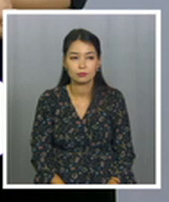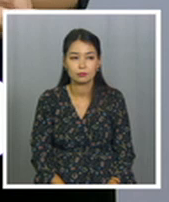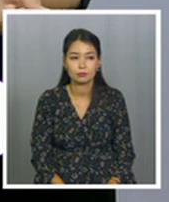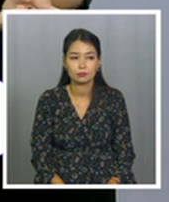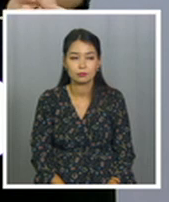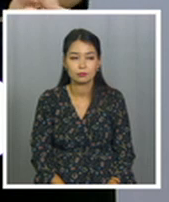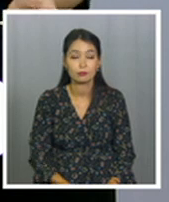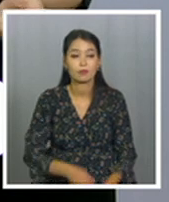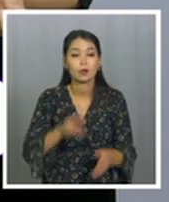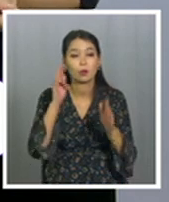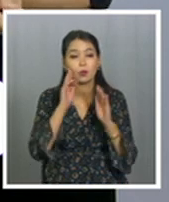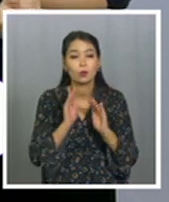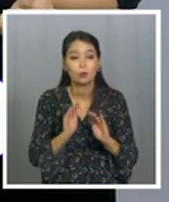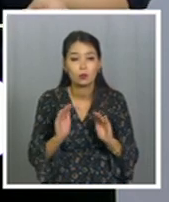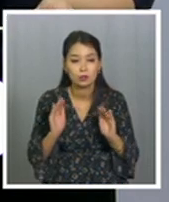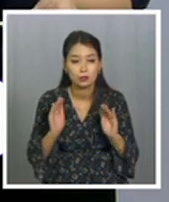Оқушылар,